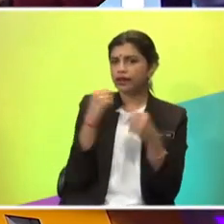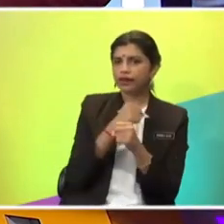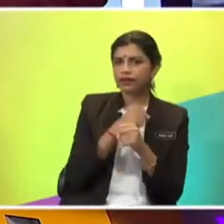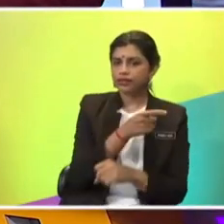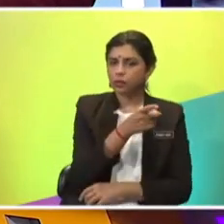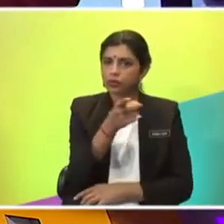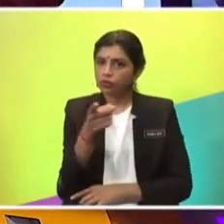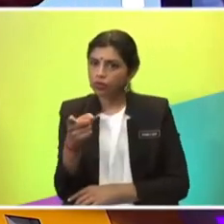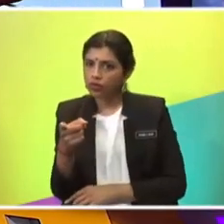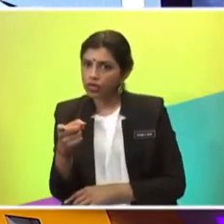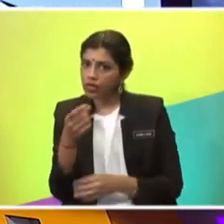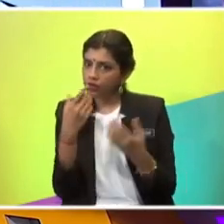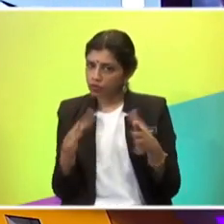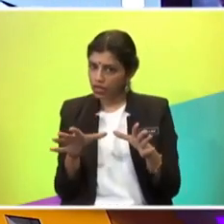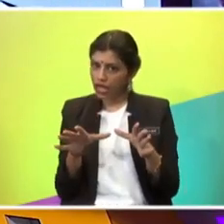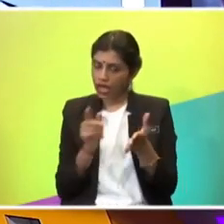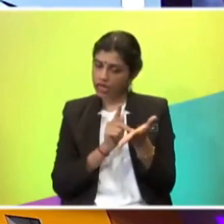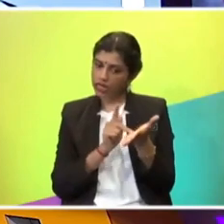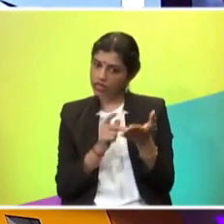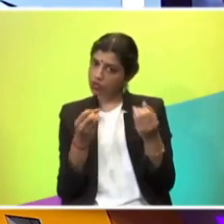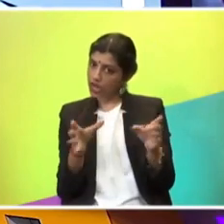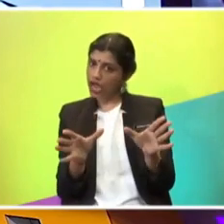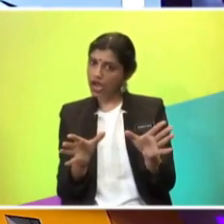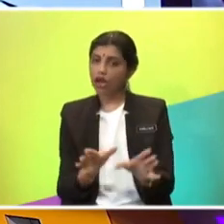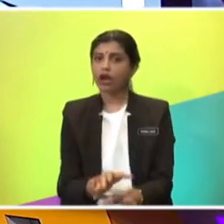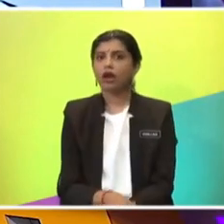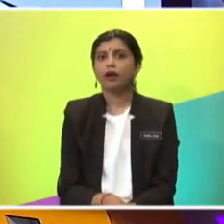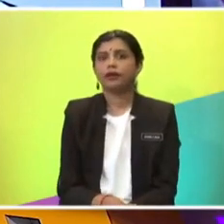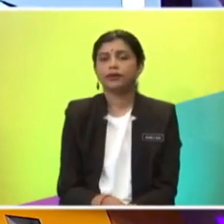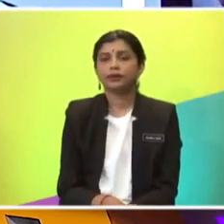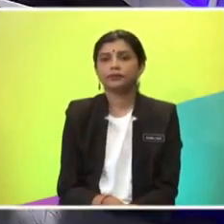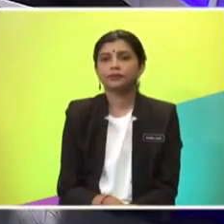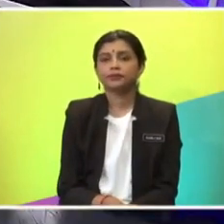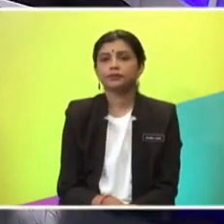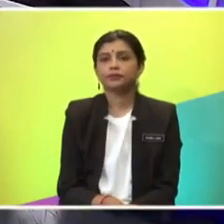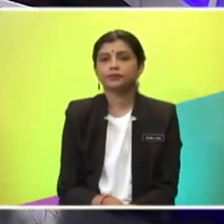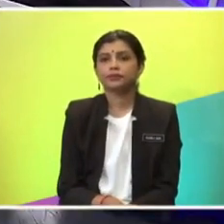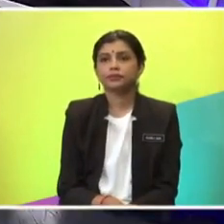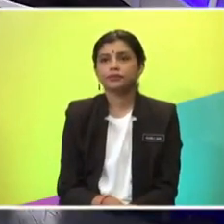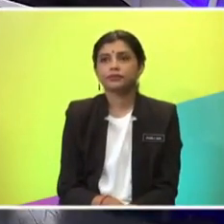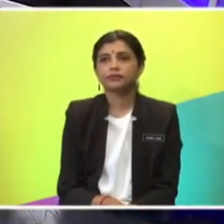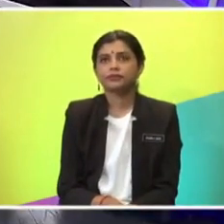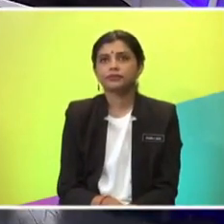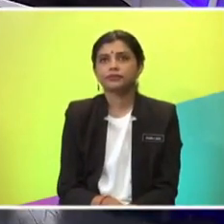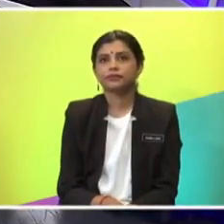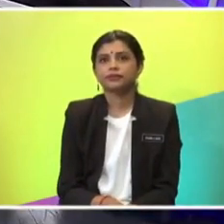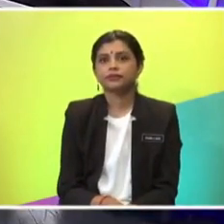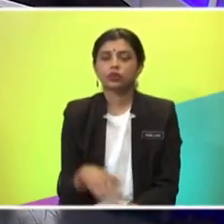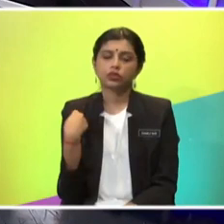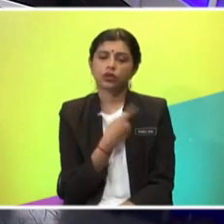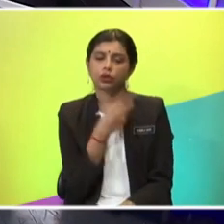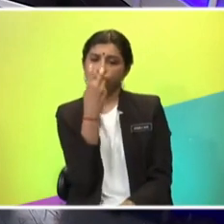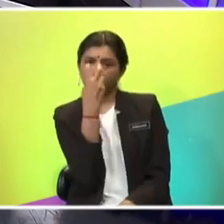kita yang berada di Google Meet. Saya kena percaya adik-adik di rumah juga sebenarnya dia orang tengah buat, cikgu. Tapi sebab kita tak dapat nak nampak